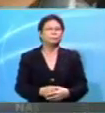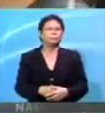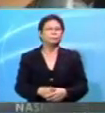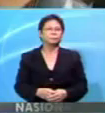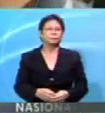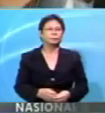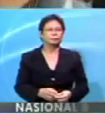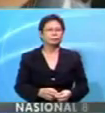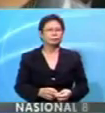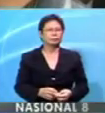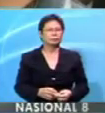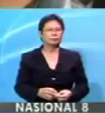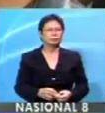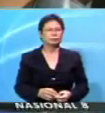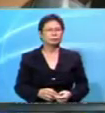layak